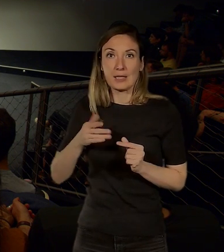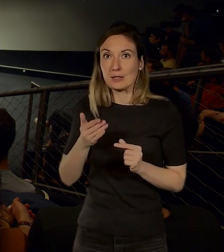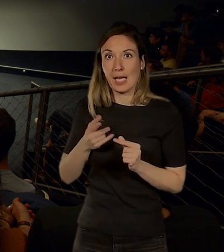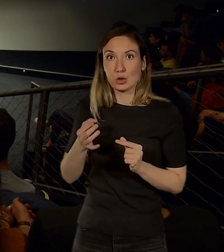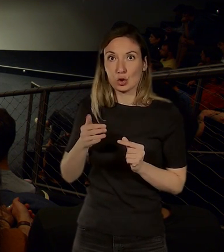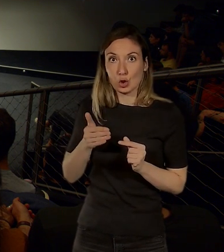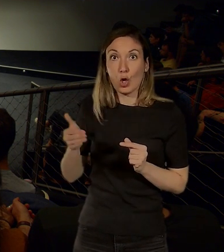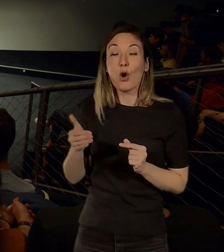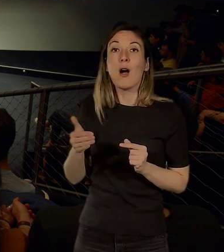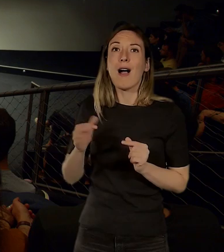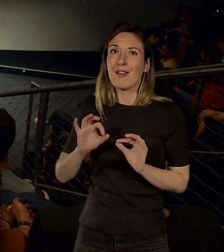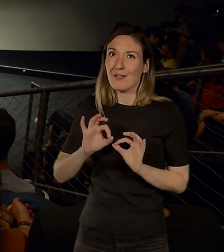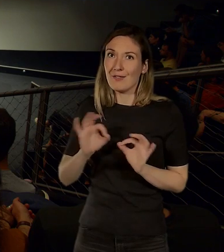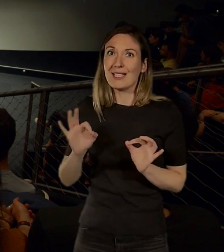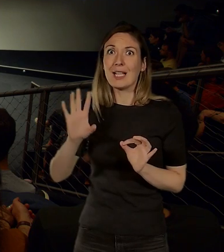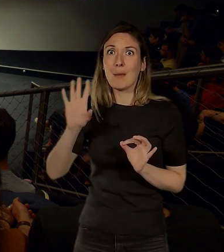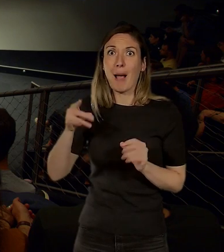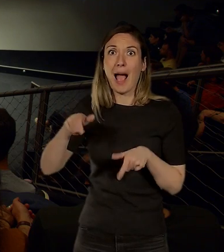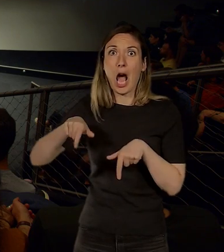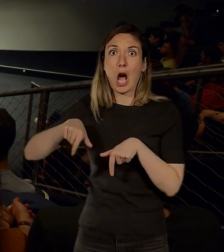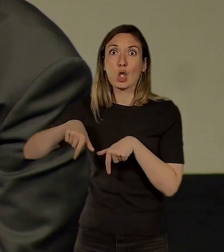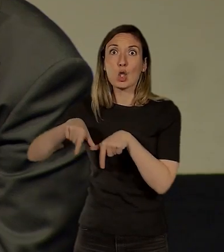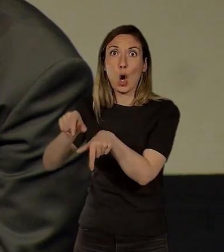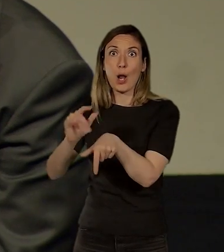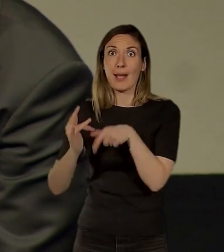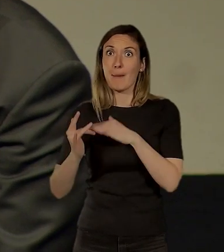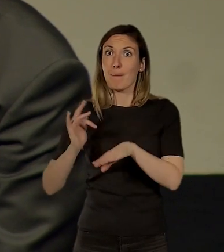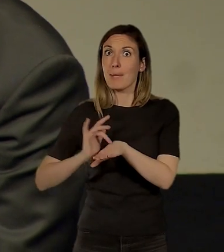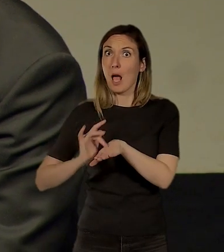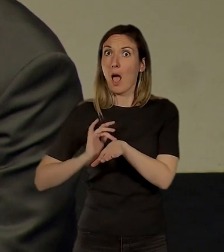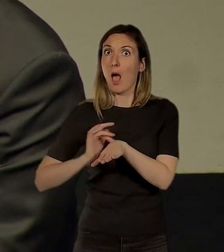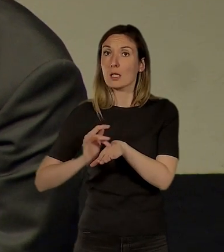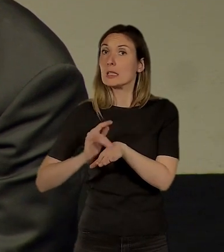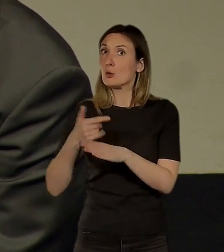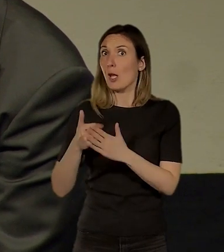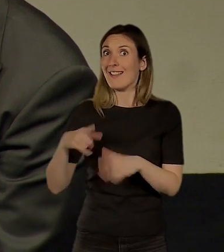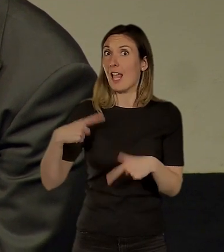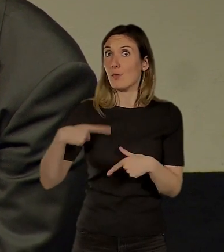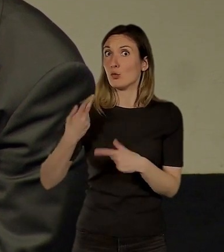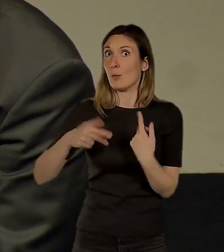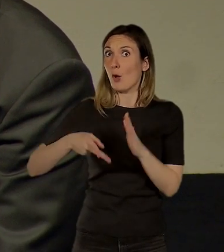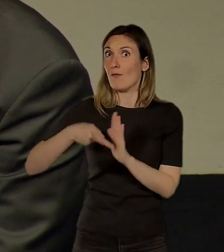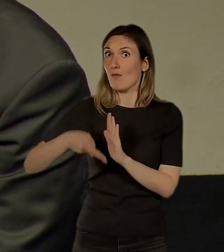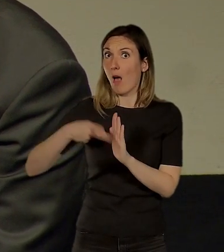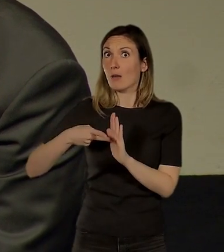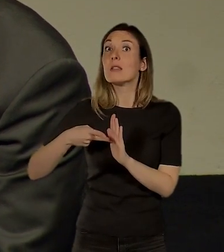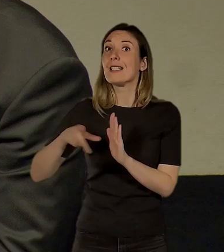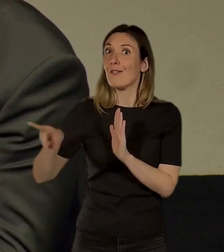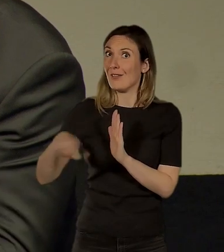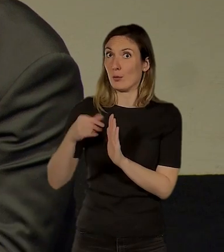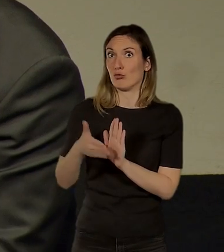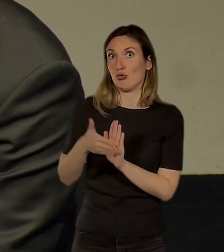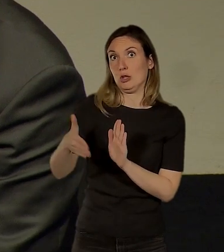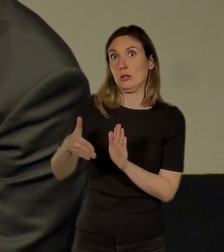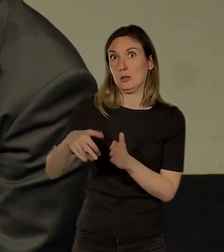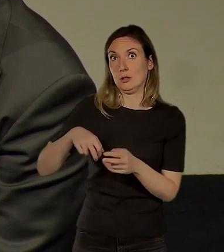tu část, ty prázdný kusí koleje, v podstatě to hlavní nádraží na to nástupiště. Předpokládáme, že by se nám to mohlo, v